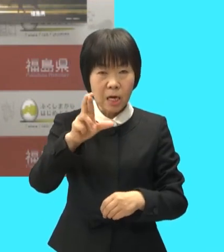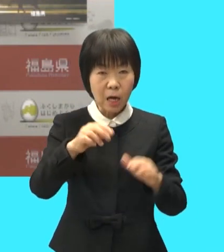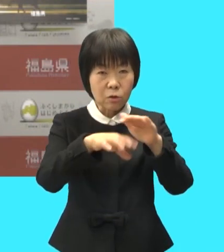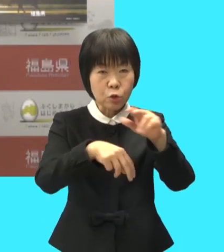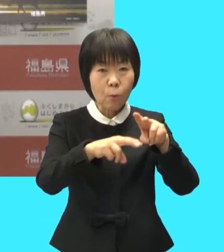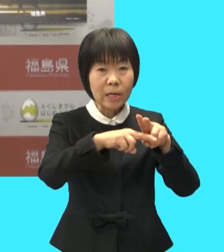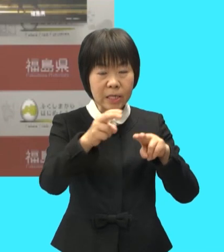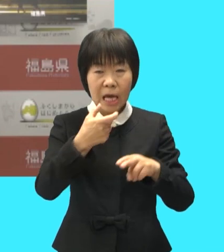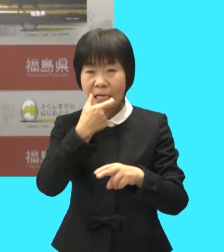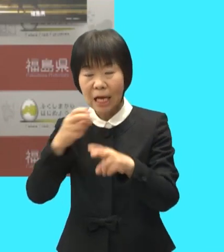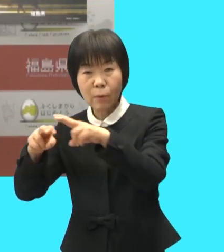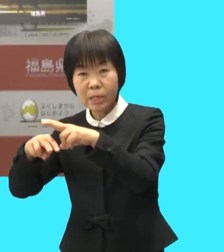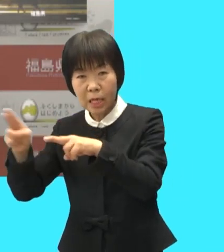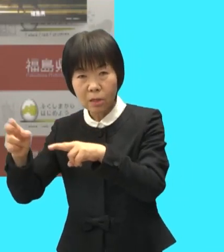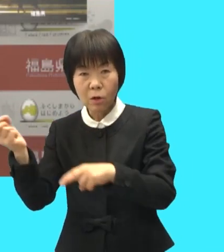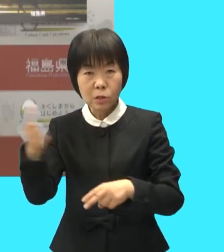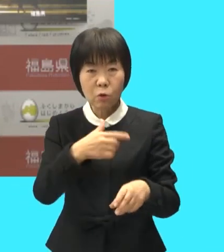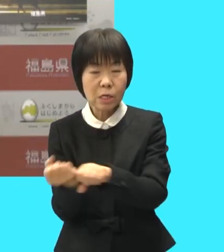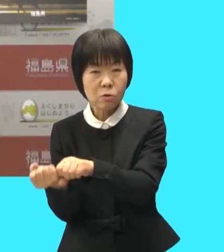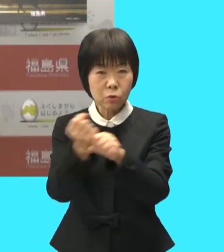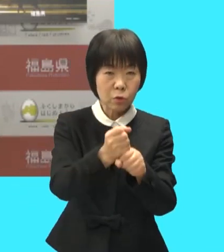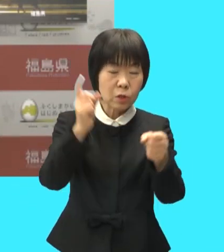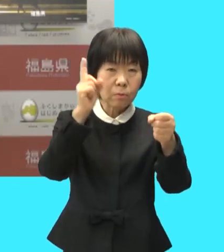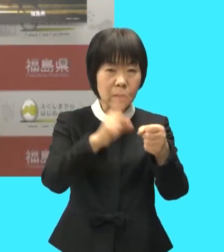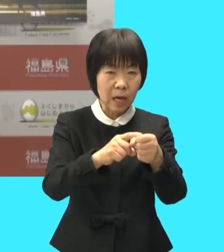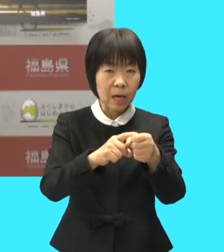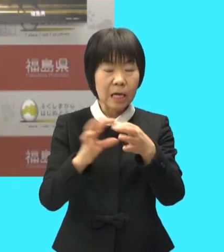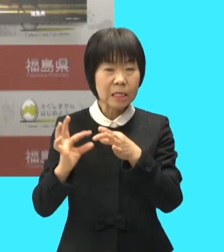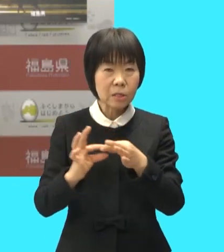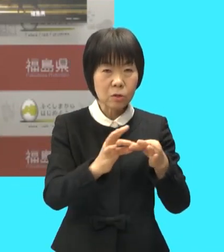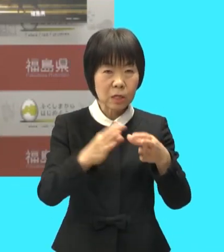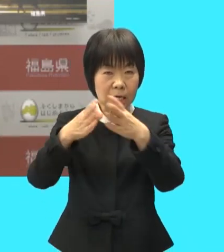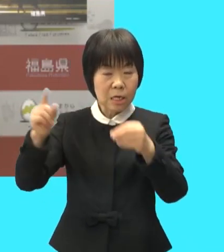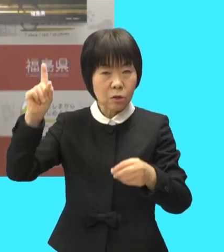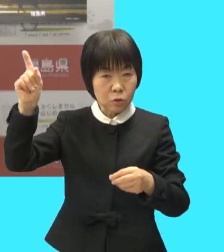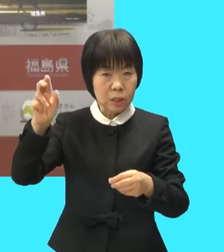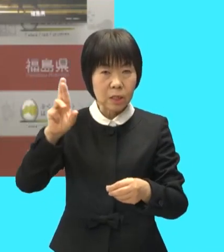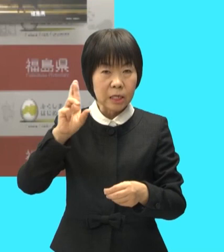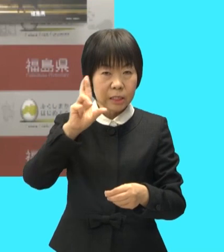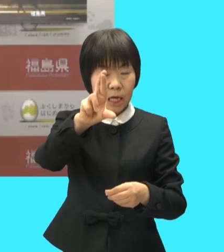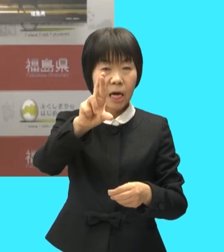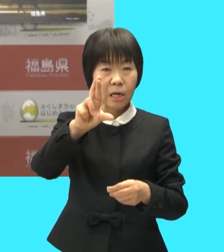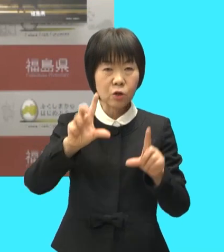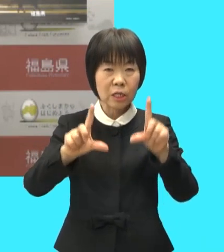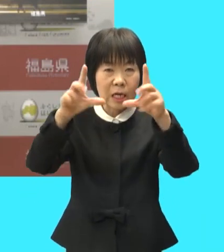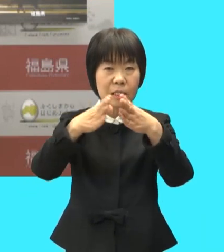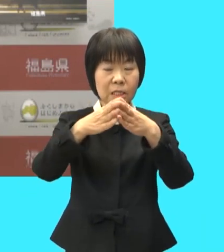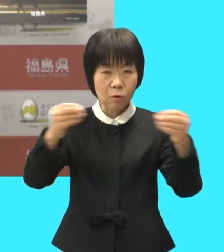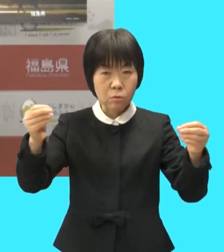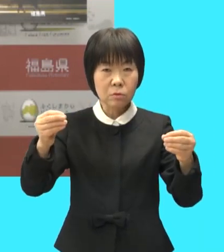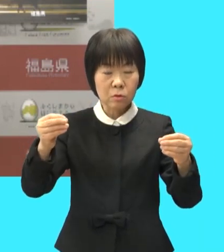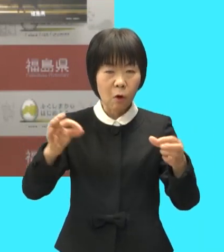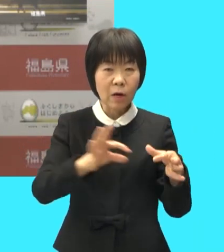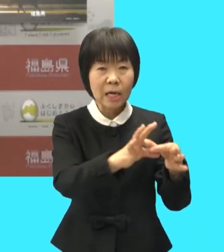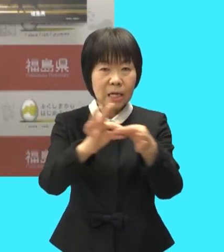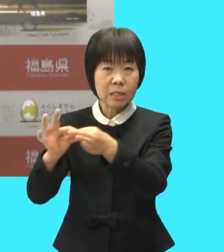磐線・只見線の早期復旧に向け、引き続き国および JR 東日本と